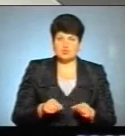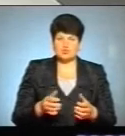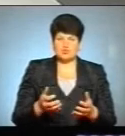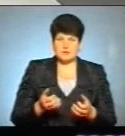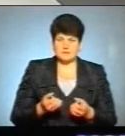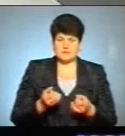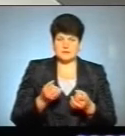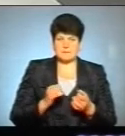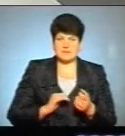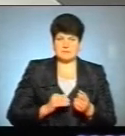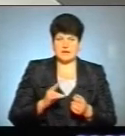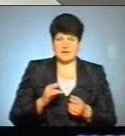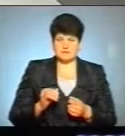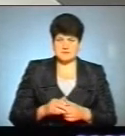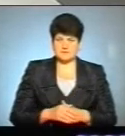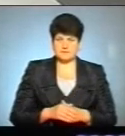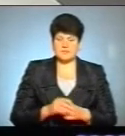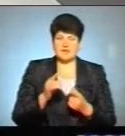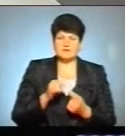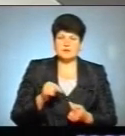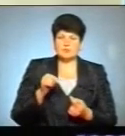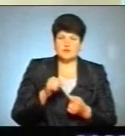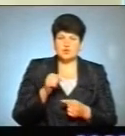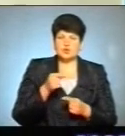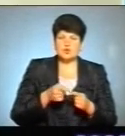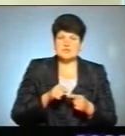фізичні особи-підприємці? Відповідно до цієї постанови